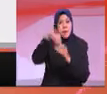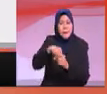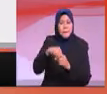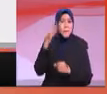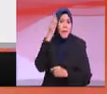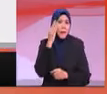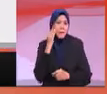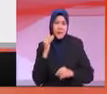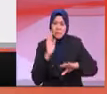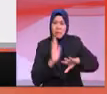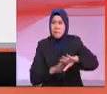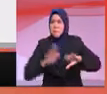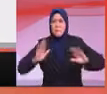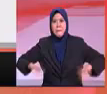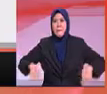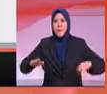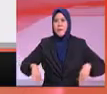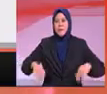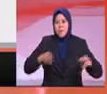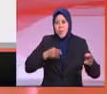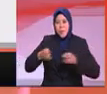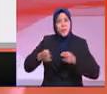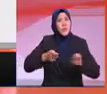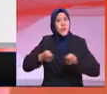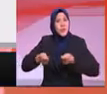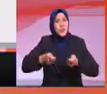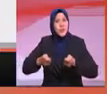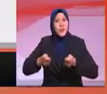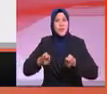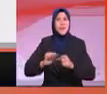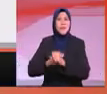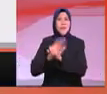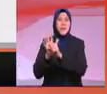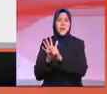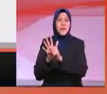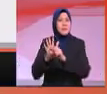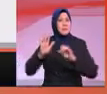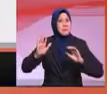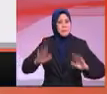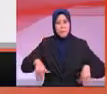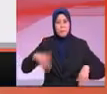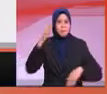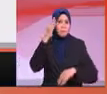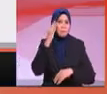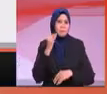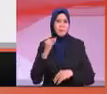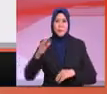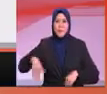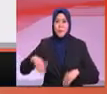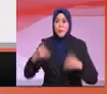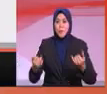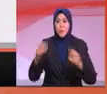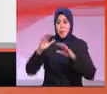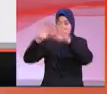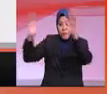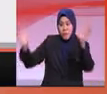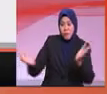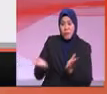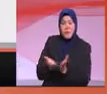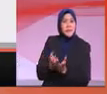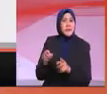ada pengalaman untuk kita mengurus pandemik dan krisis. Jadi dalam dunia pun